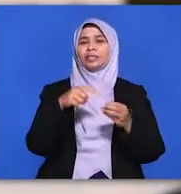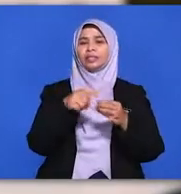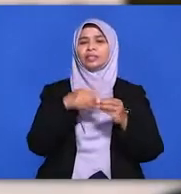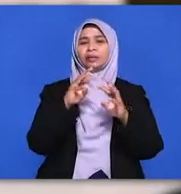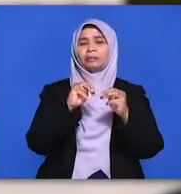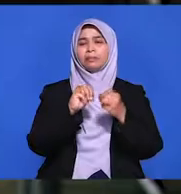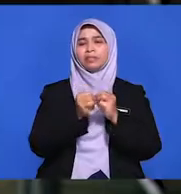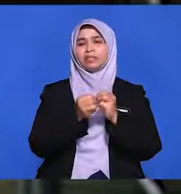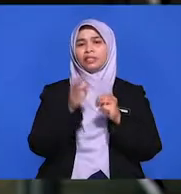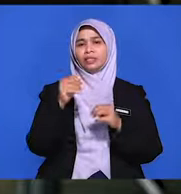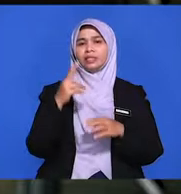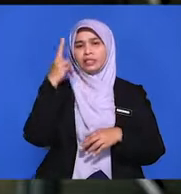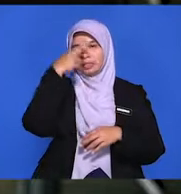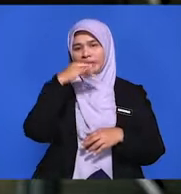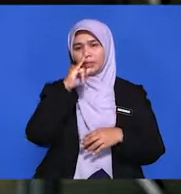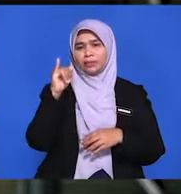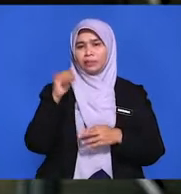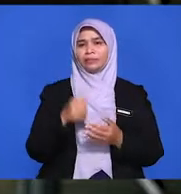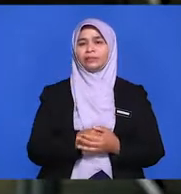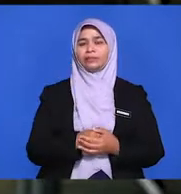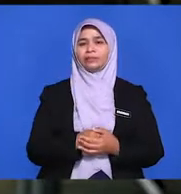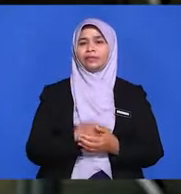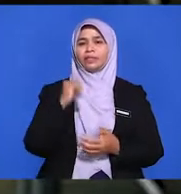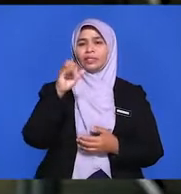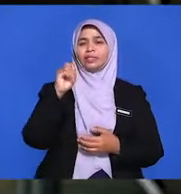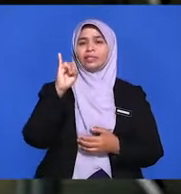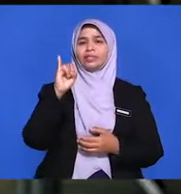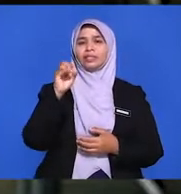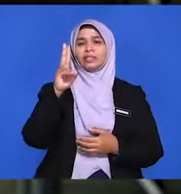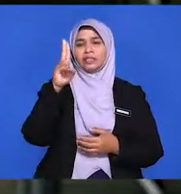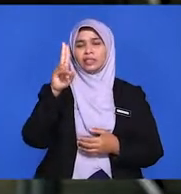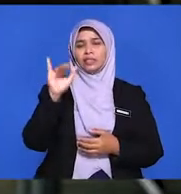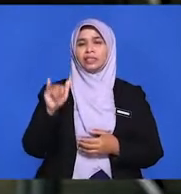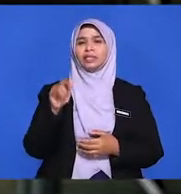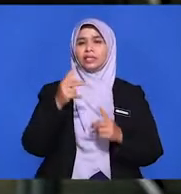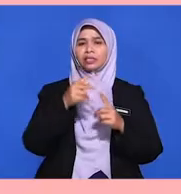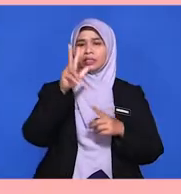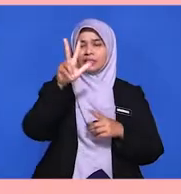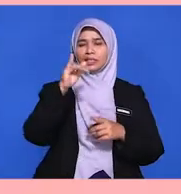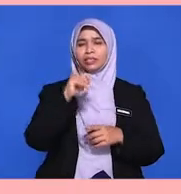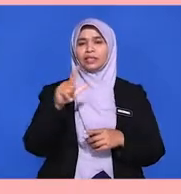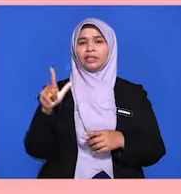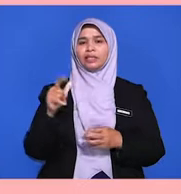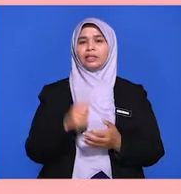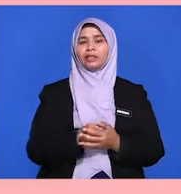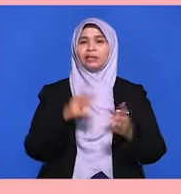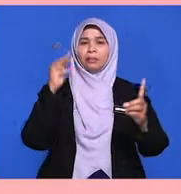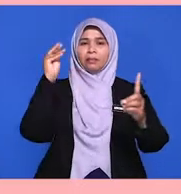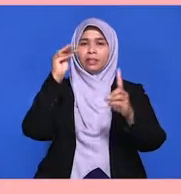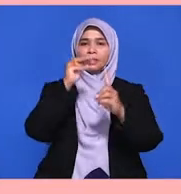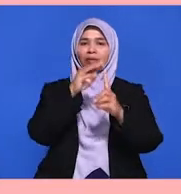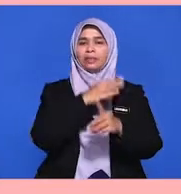dihadapi. Isi kandungan yang ketiga di dalam dokumentasi iaitu matlamat dan